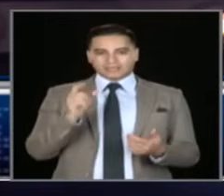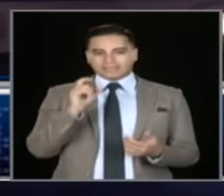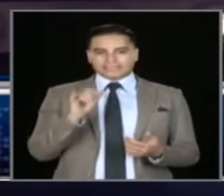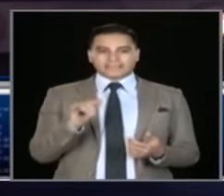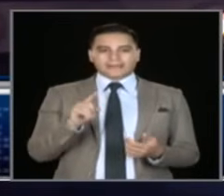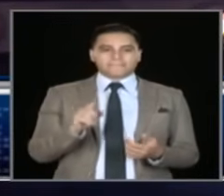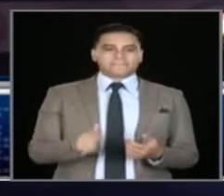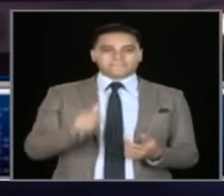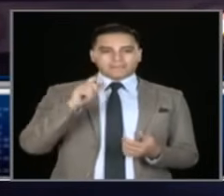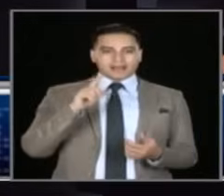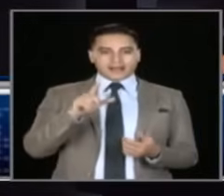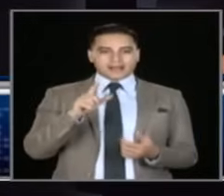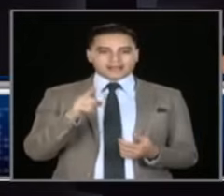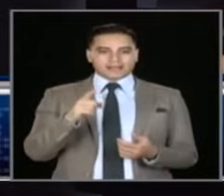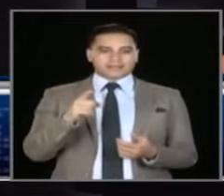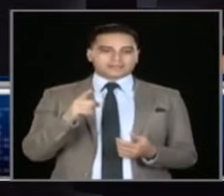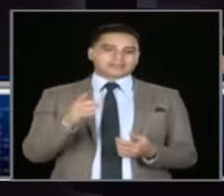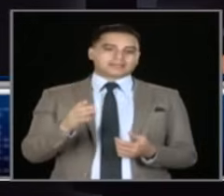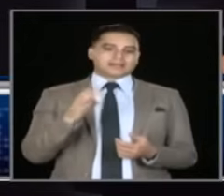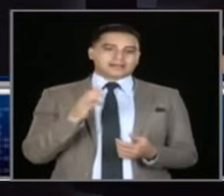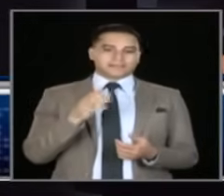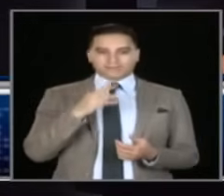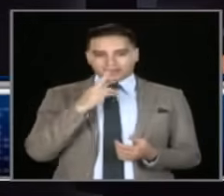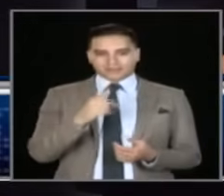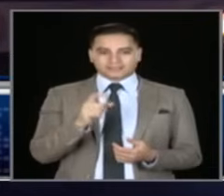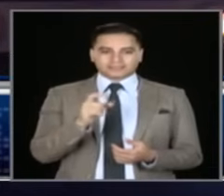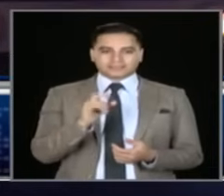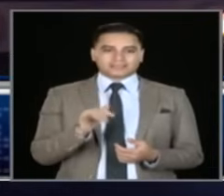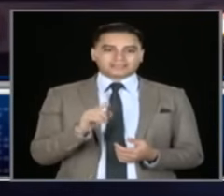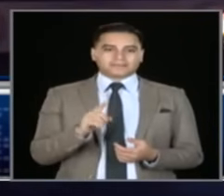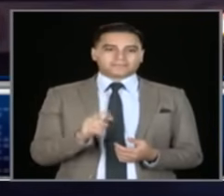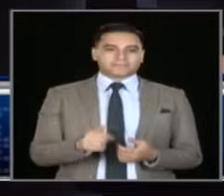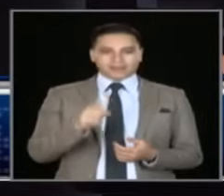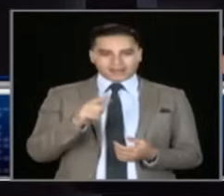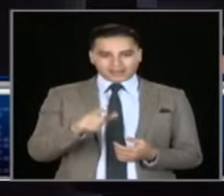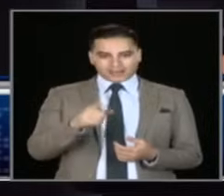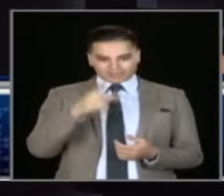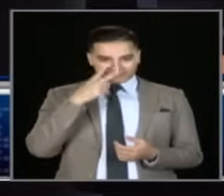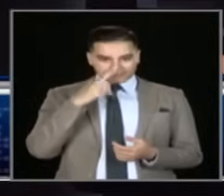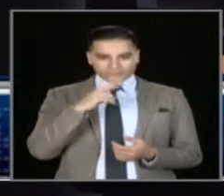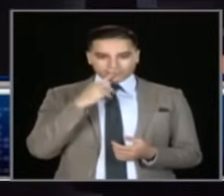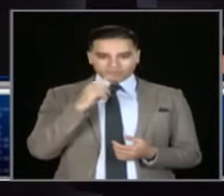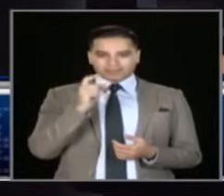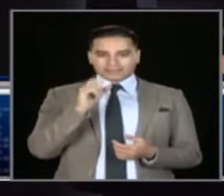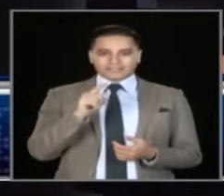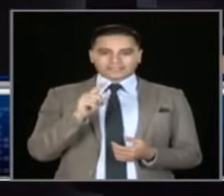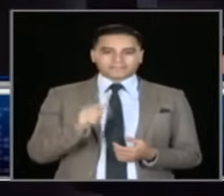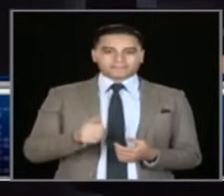نيبال. جابتنا النيبال بس هي سمعتها اليابان. كنت تدوس انتو. كنت عنده